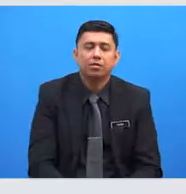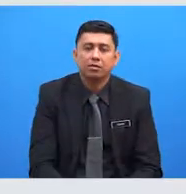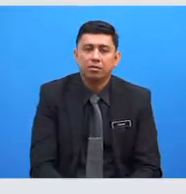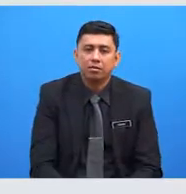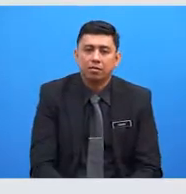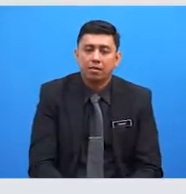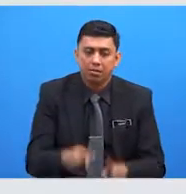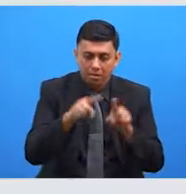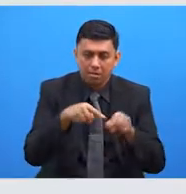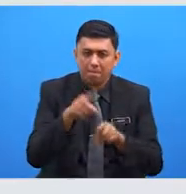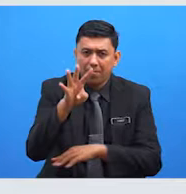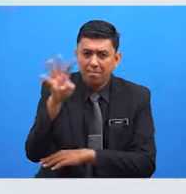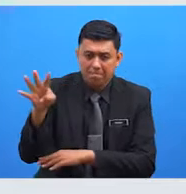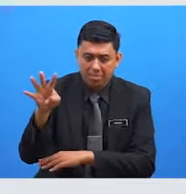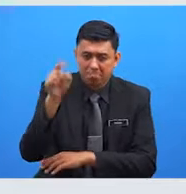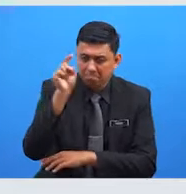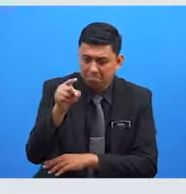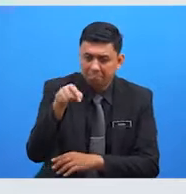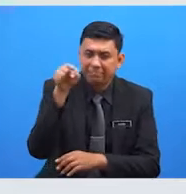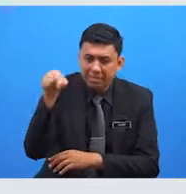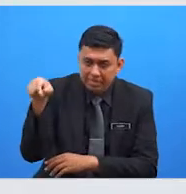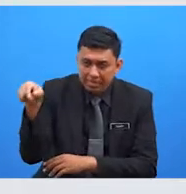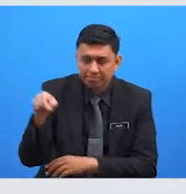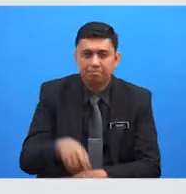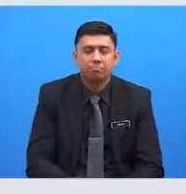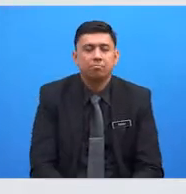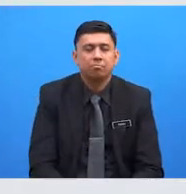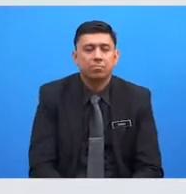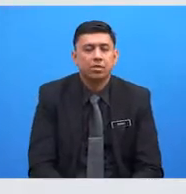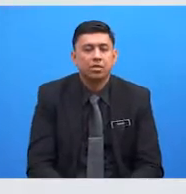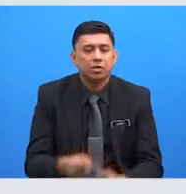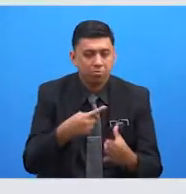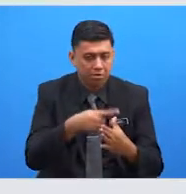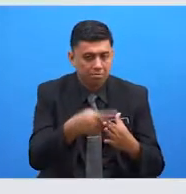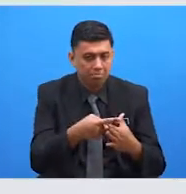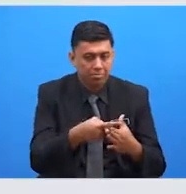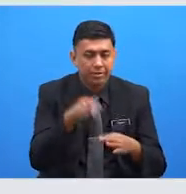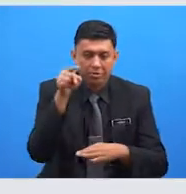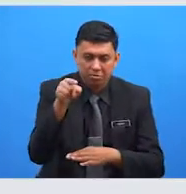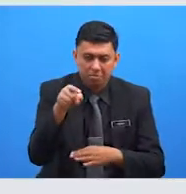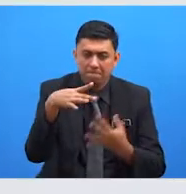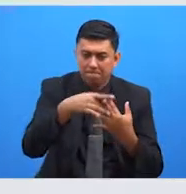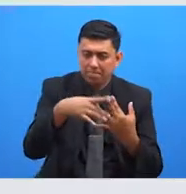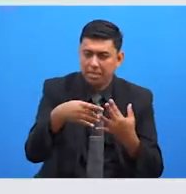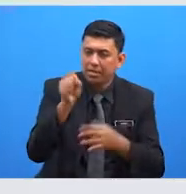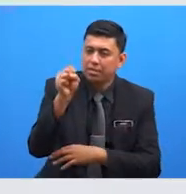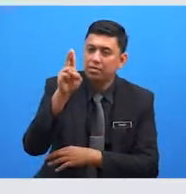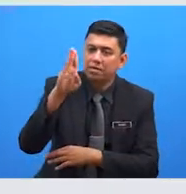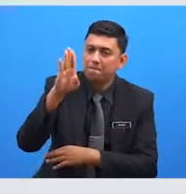checkbox keempat-empat pilihan anda itu. Kemudian, klik butang pilih subjek.